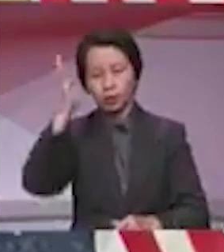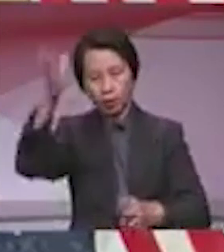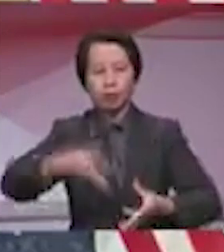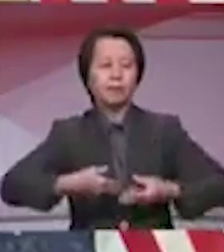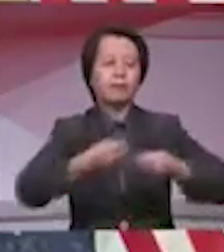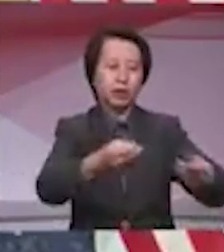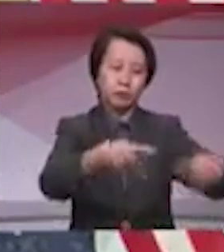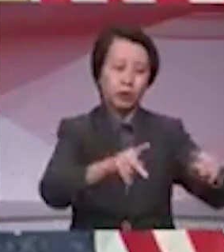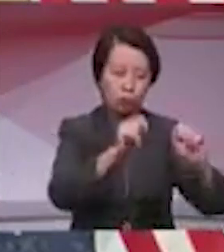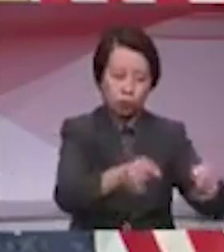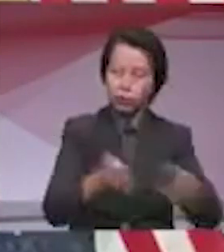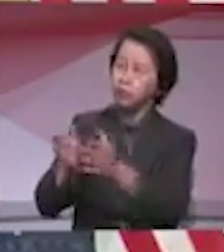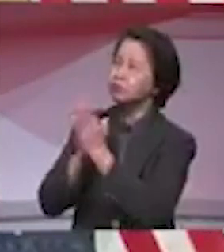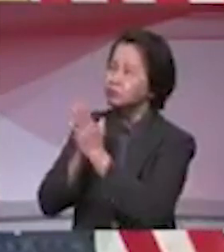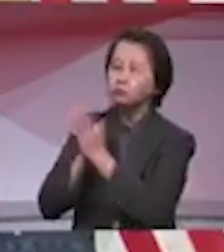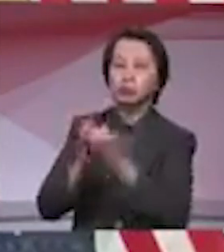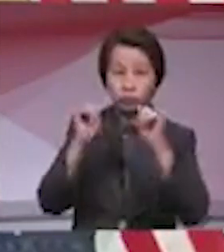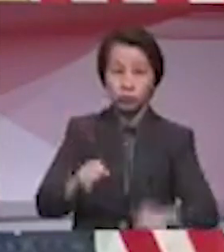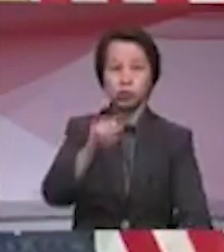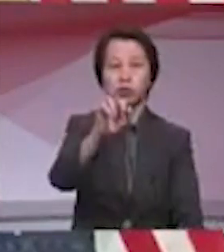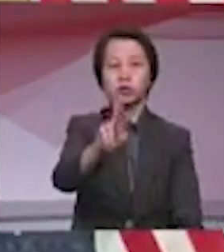rayuan dan permohonan baru.